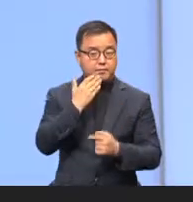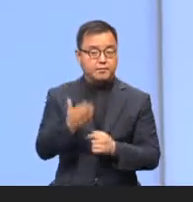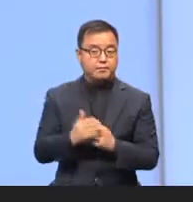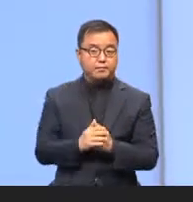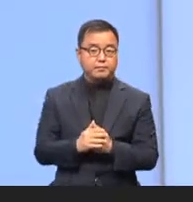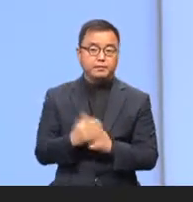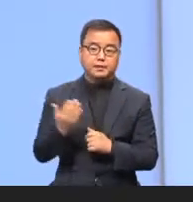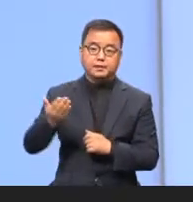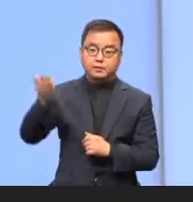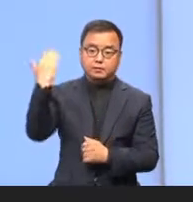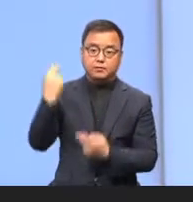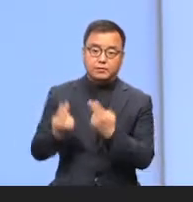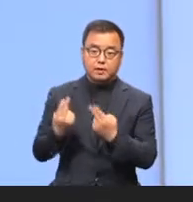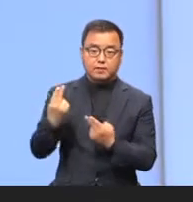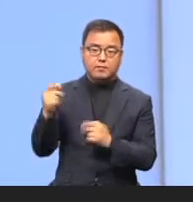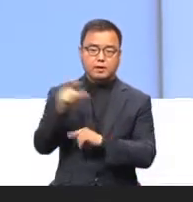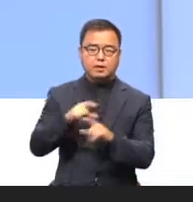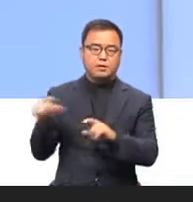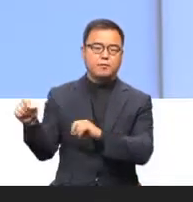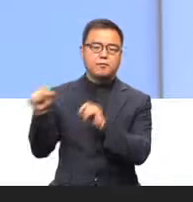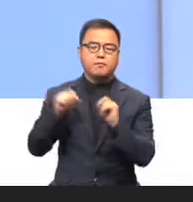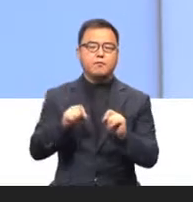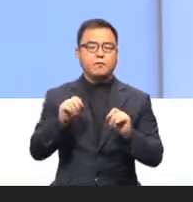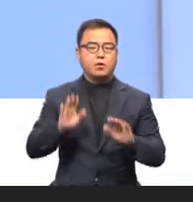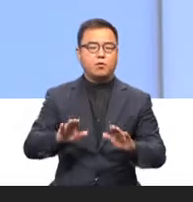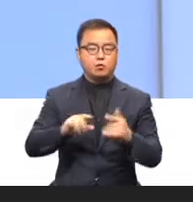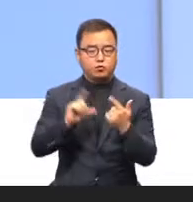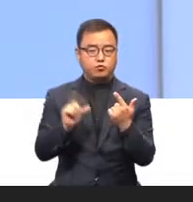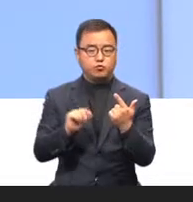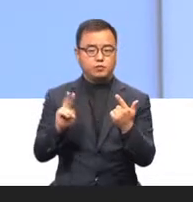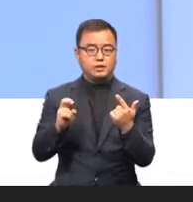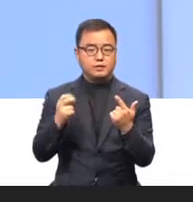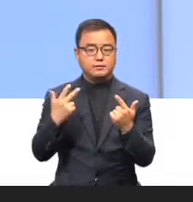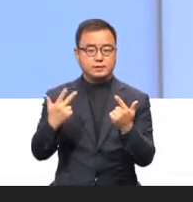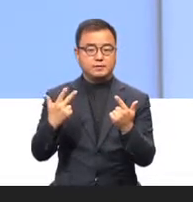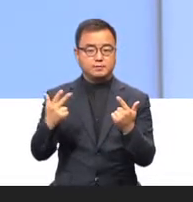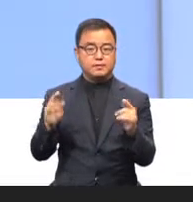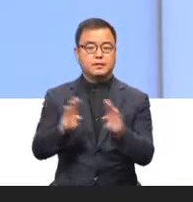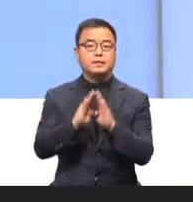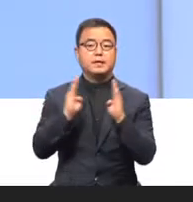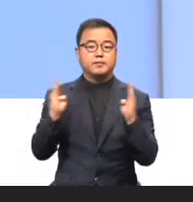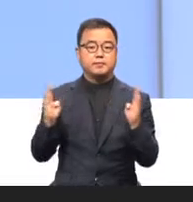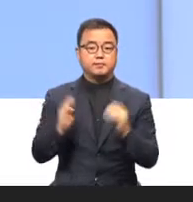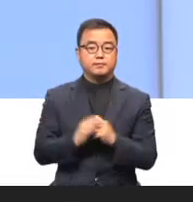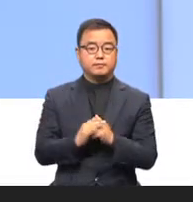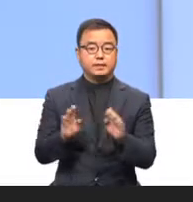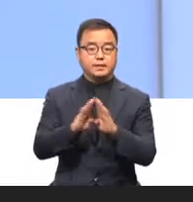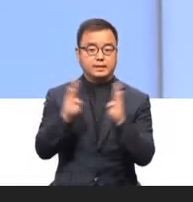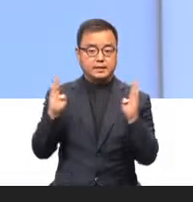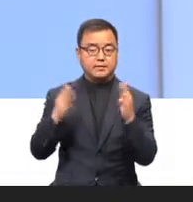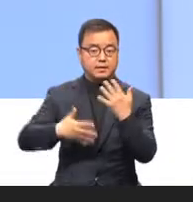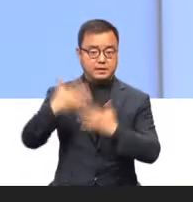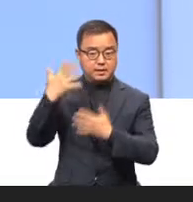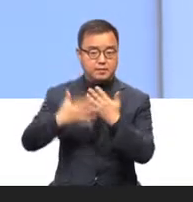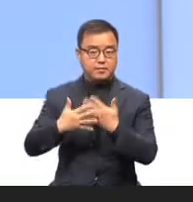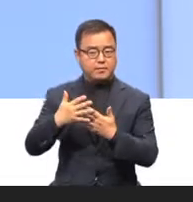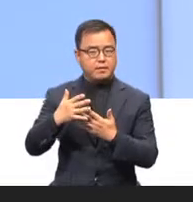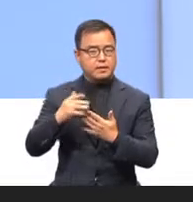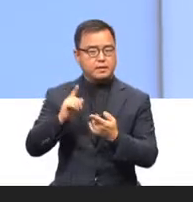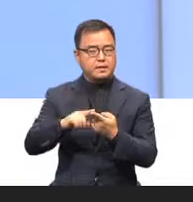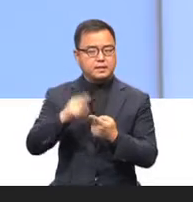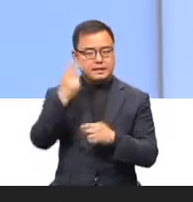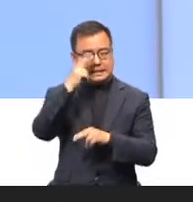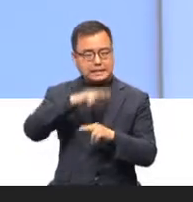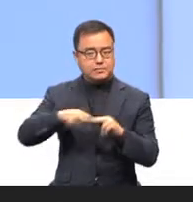4 예년보다 조금 앞당겨서 올해는 6월 27일에 개방 개막 하는데요 개막작은 애드가 니토 감독의 기름